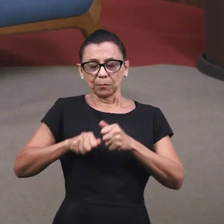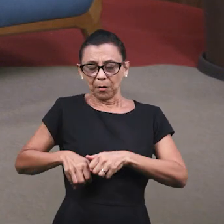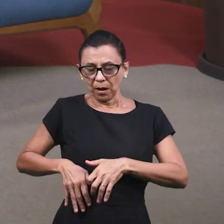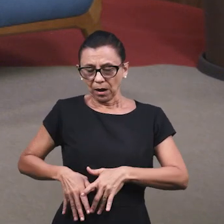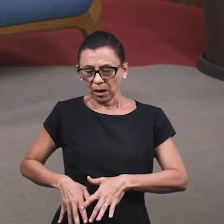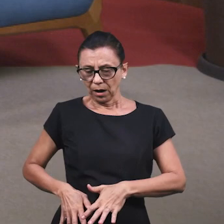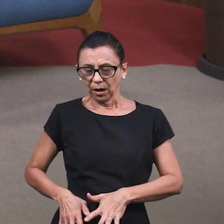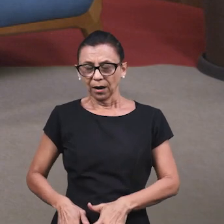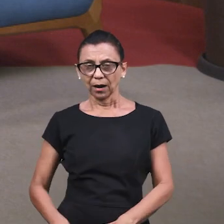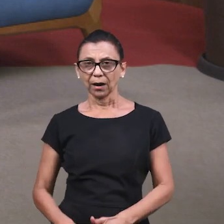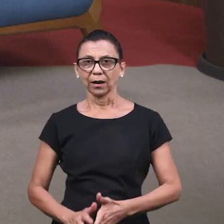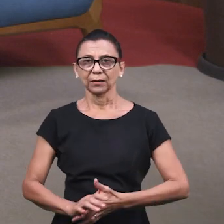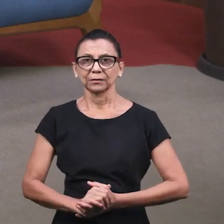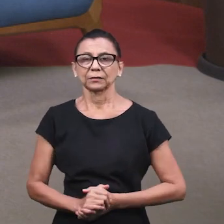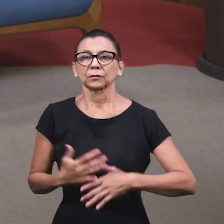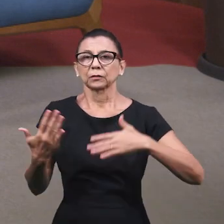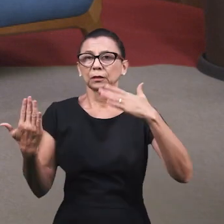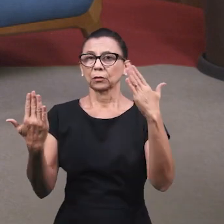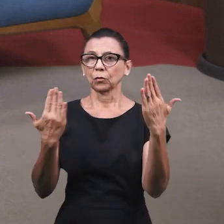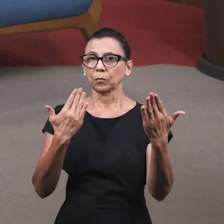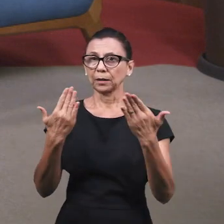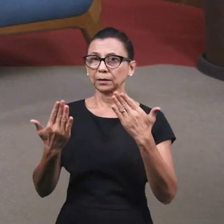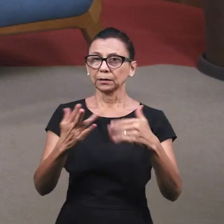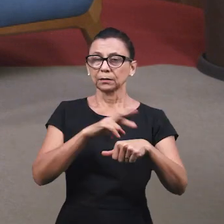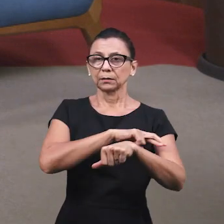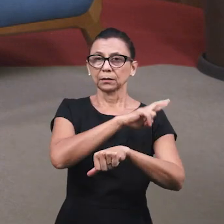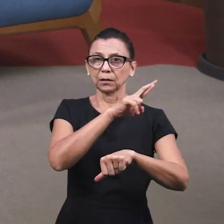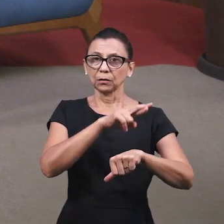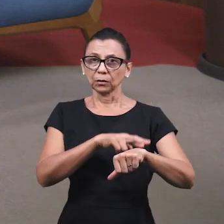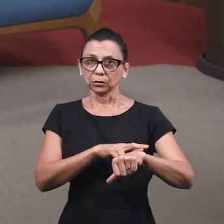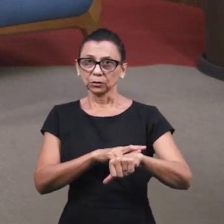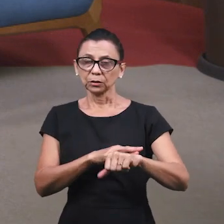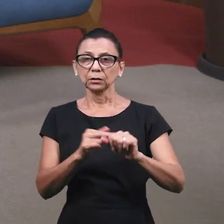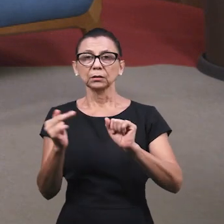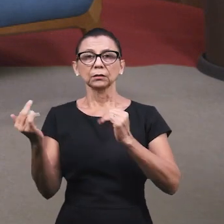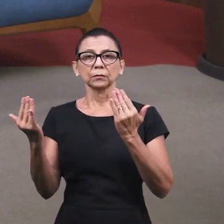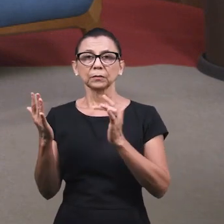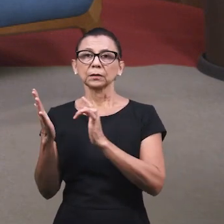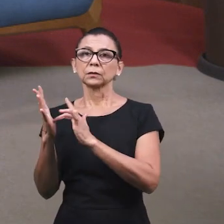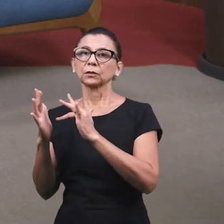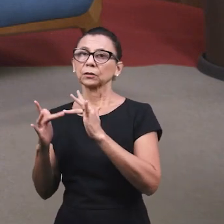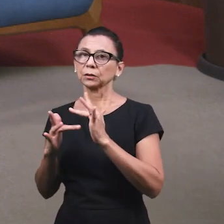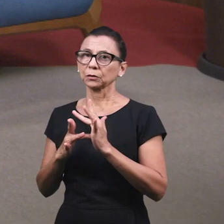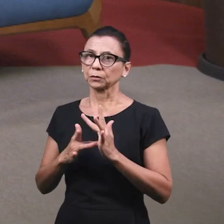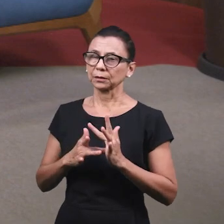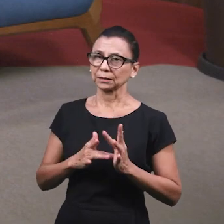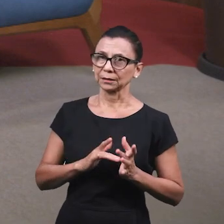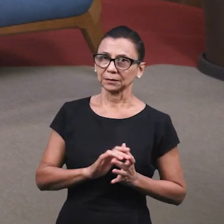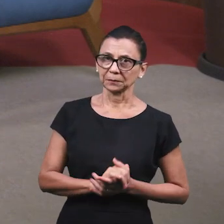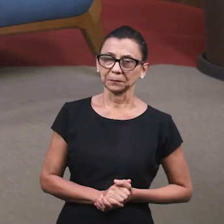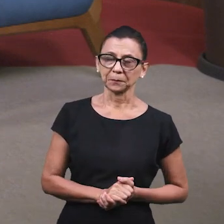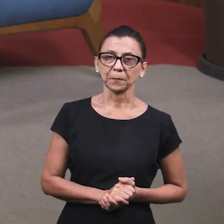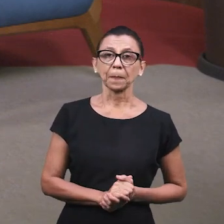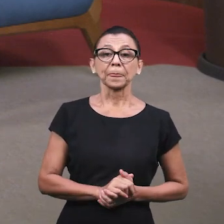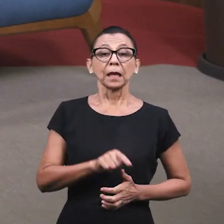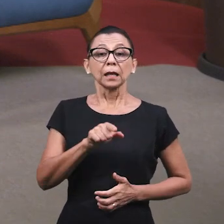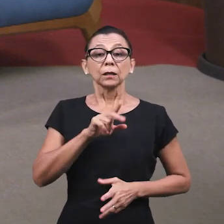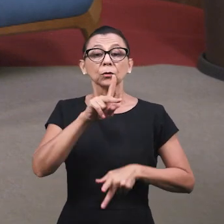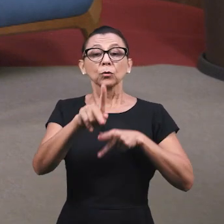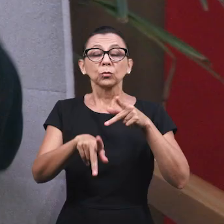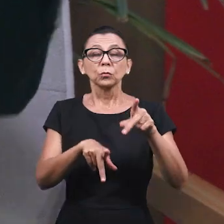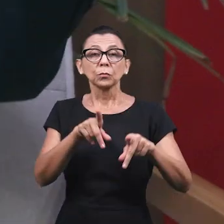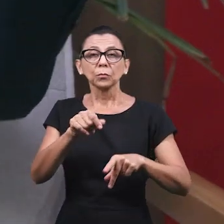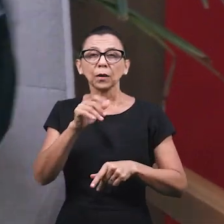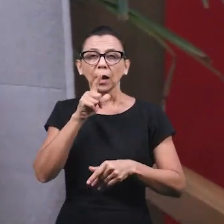le rocher a été blessé. Lui, il est le rocher. De la même manière que dans le désert, le peuple a bu de l'eau, Jésus